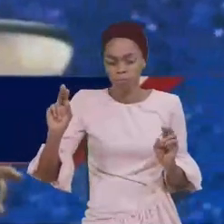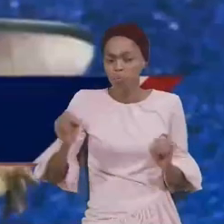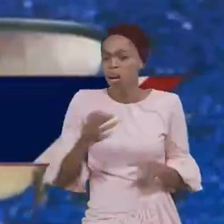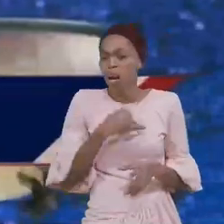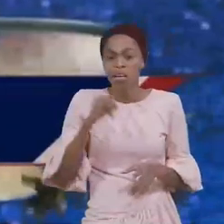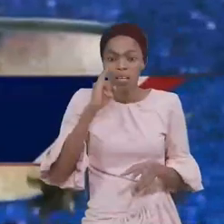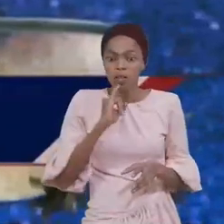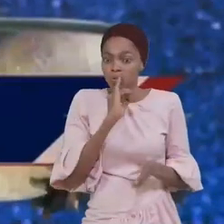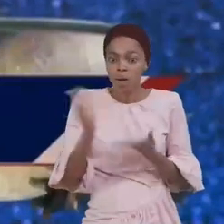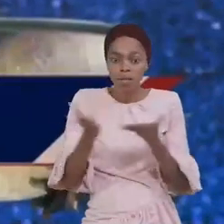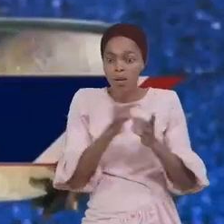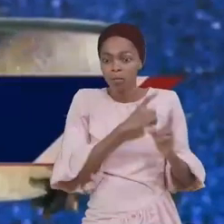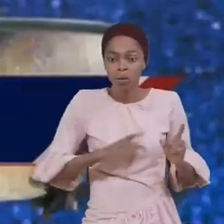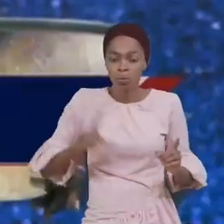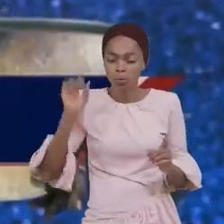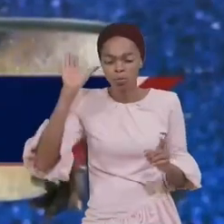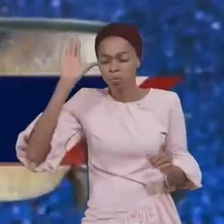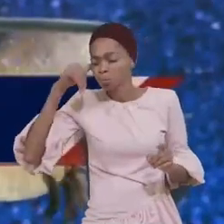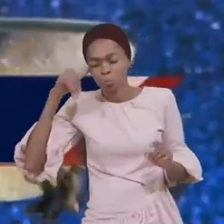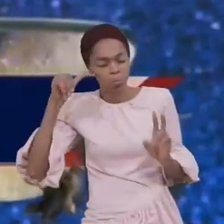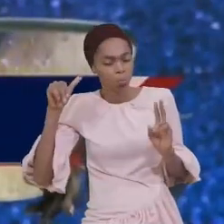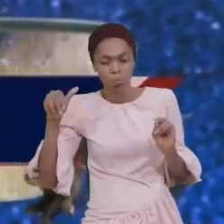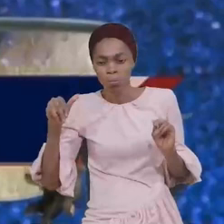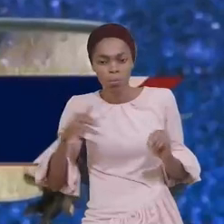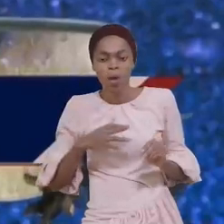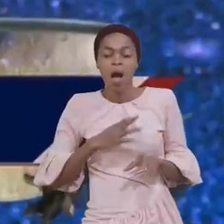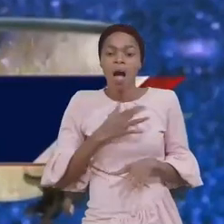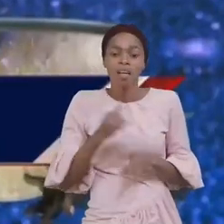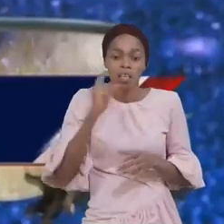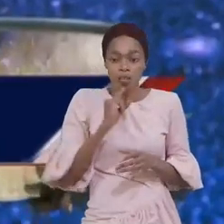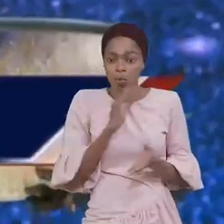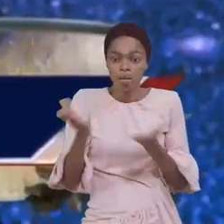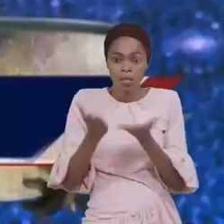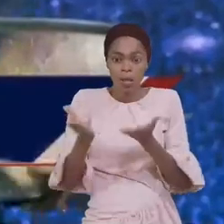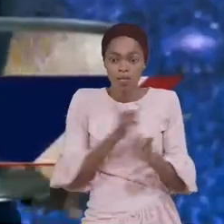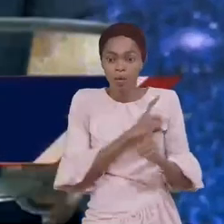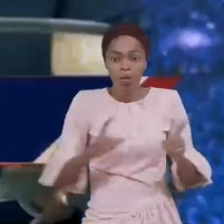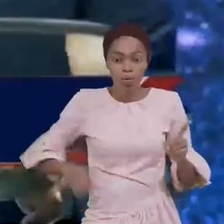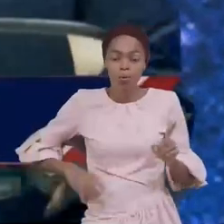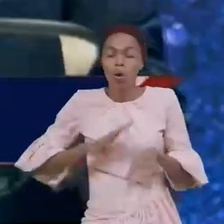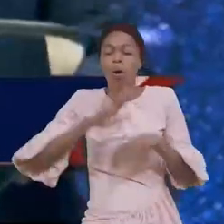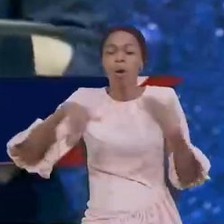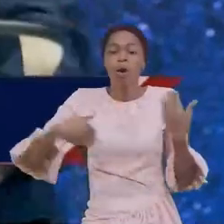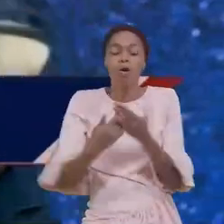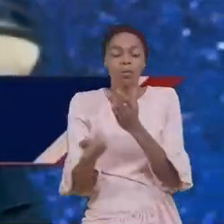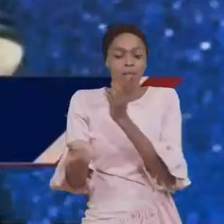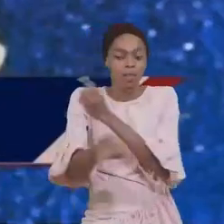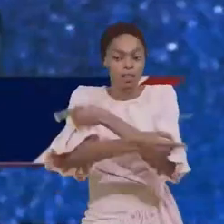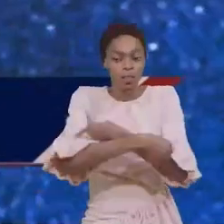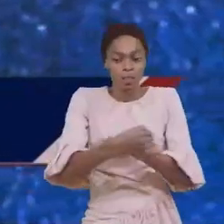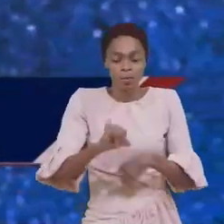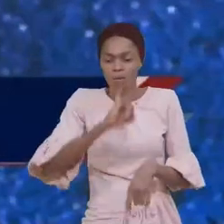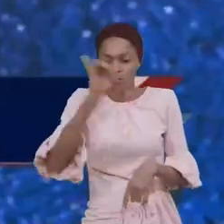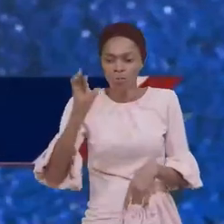rébellion. Israël a servi l'Éternel pendant toute la vie de Josué et pendant toute la vie